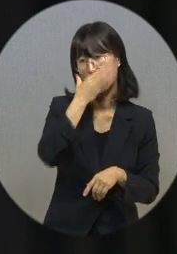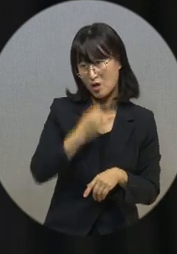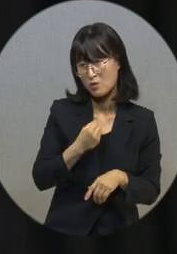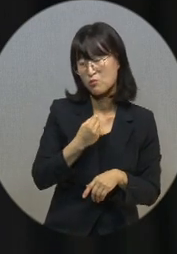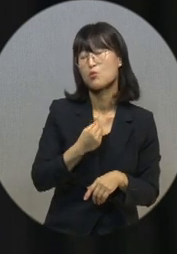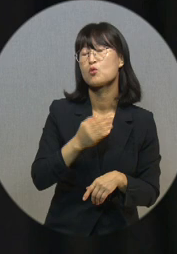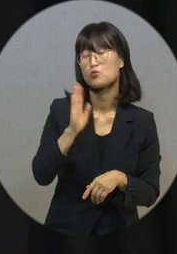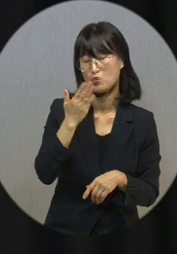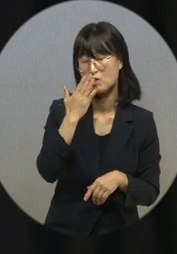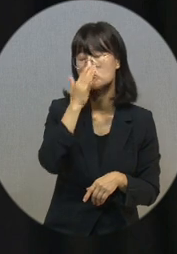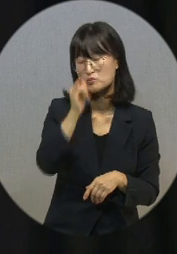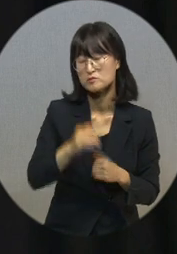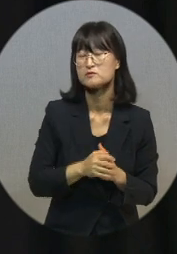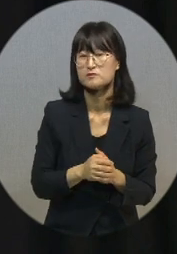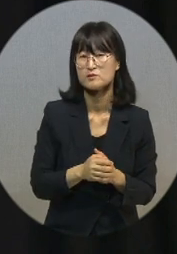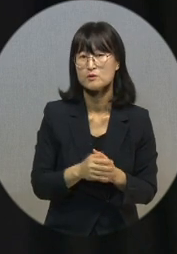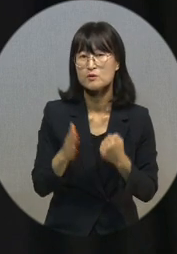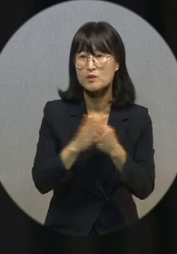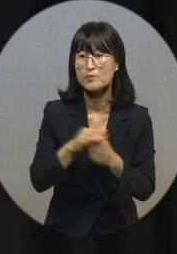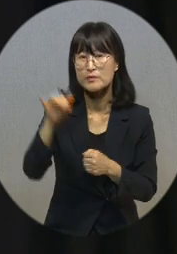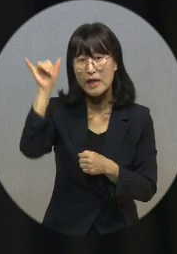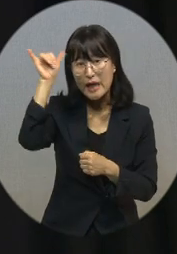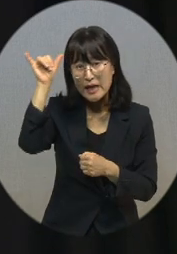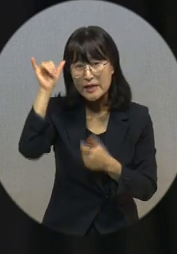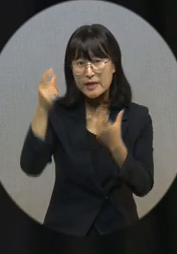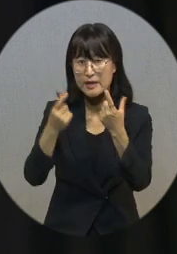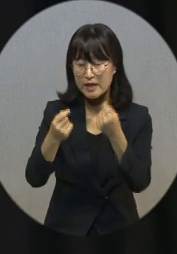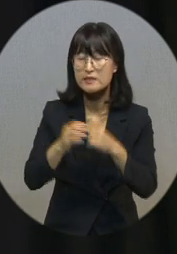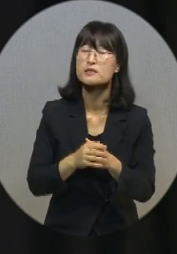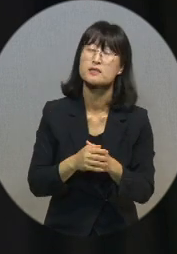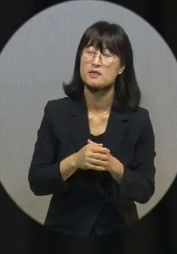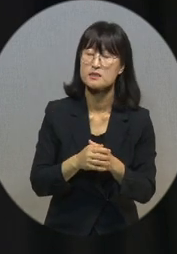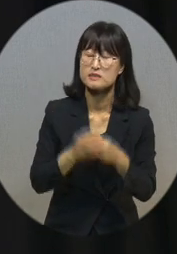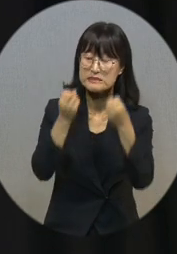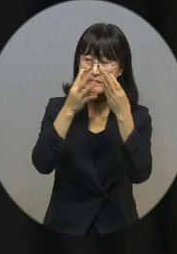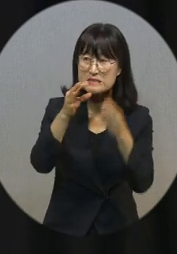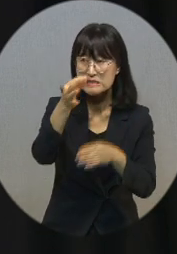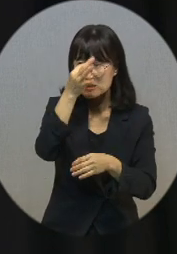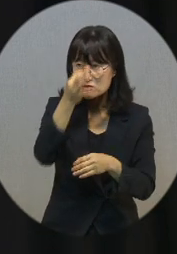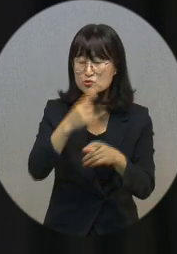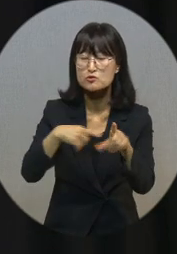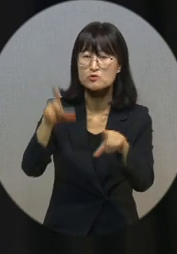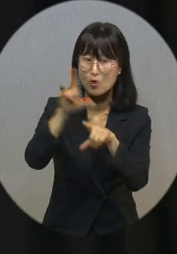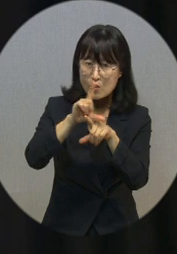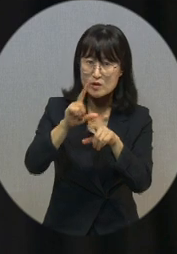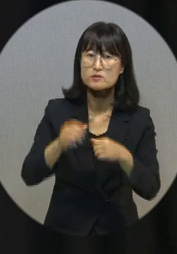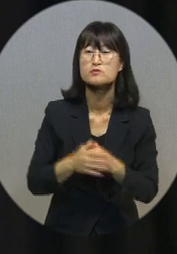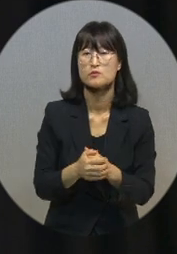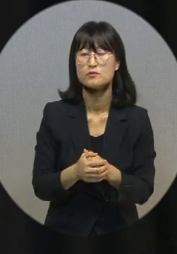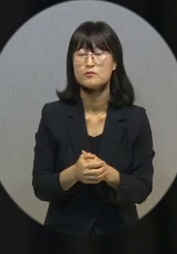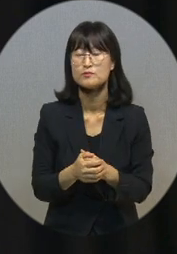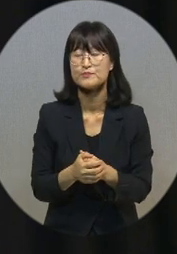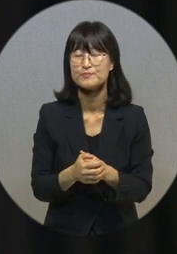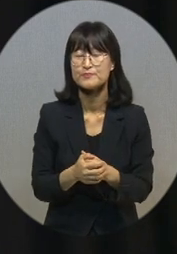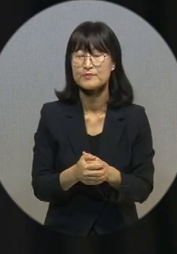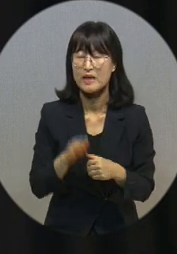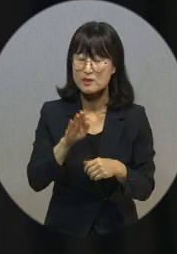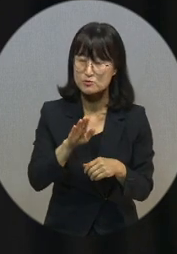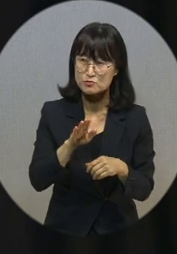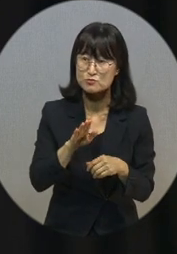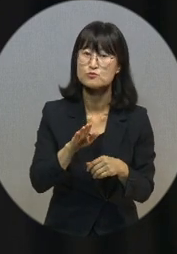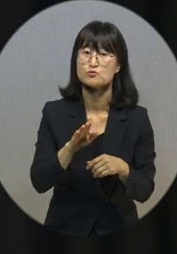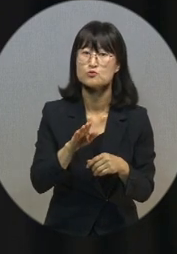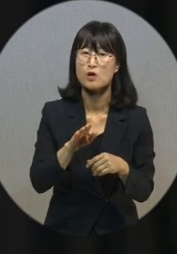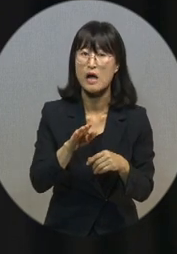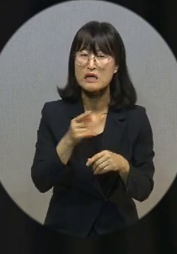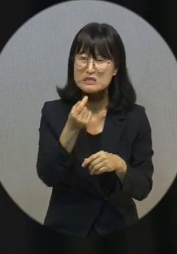부분들이 있어서 네. 사실 AI로 대두되는 하이테크도 중요하고 또 어떻게 보면 작은 부분을 개선할